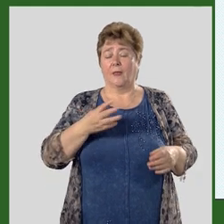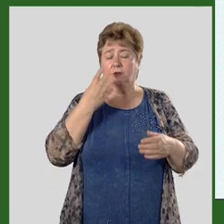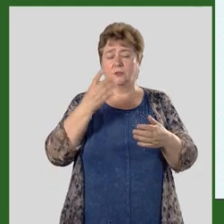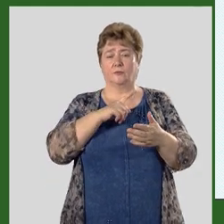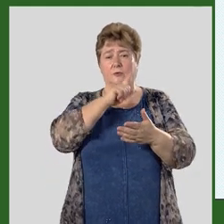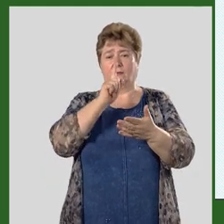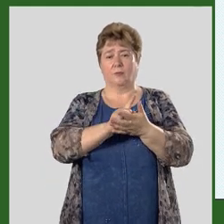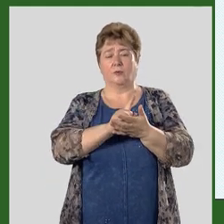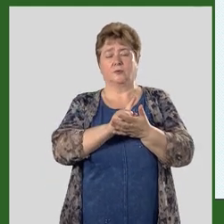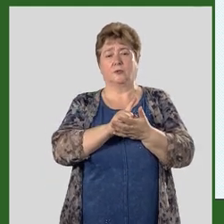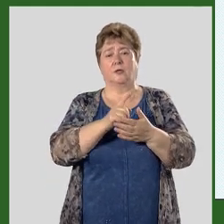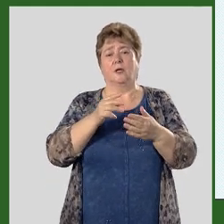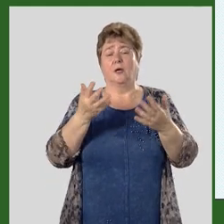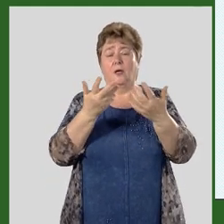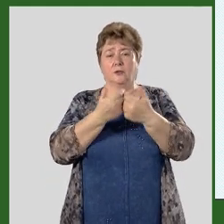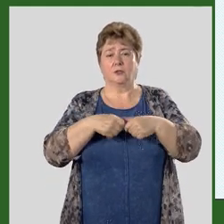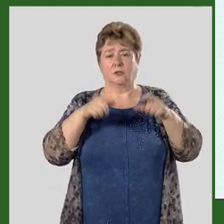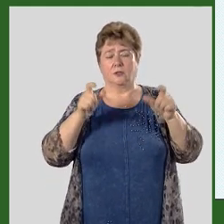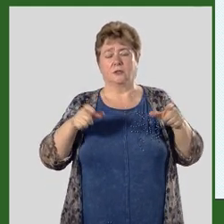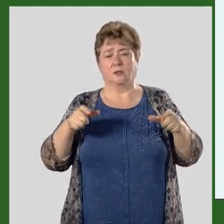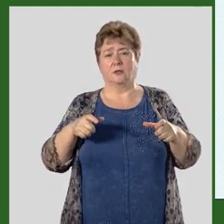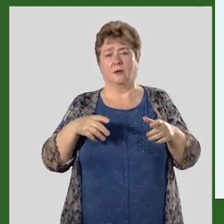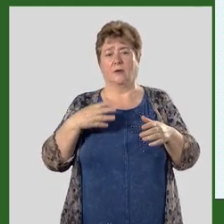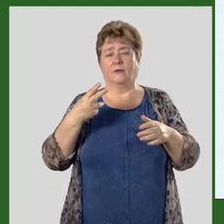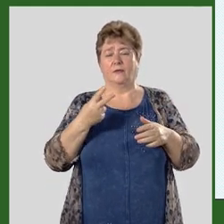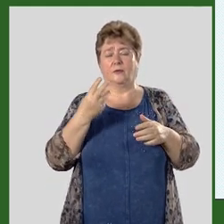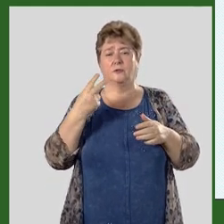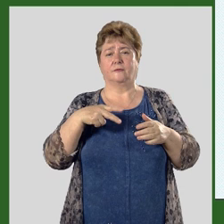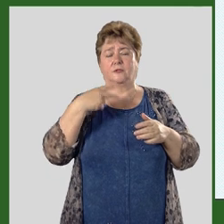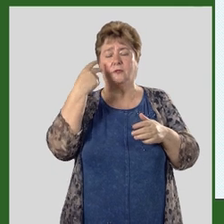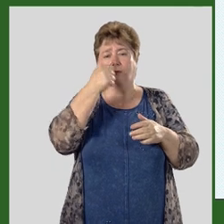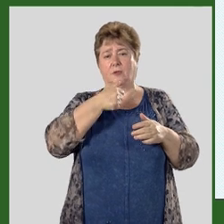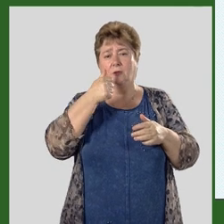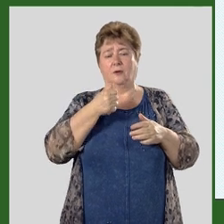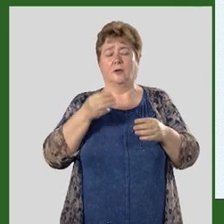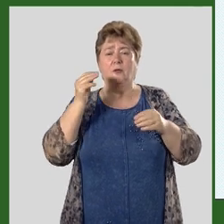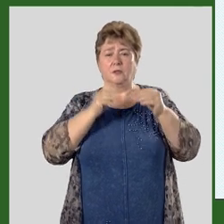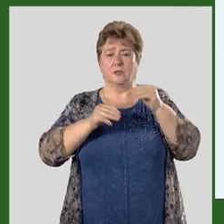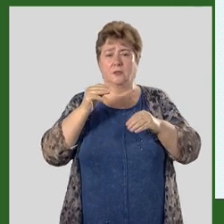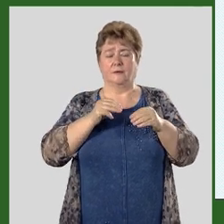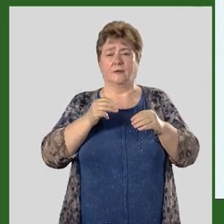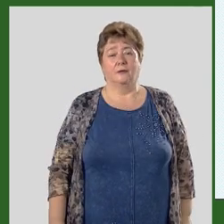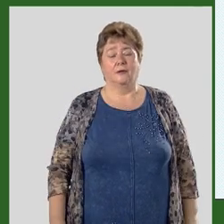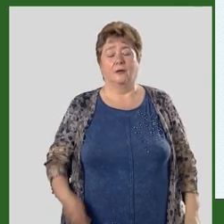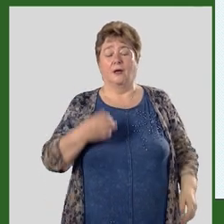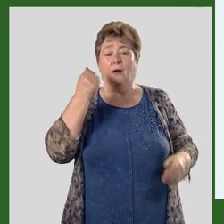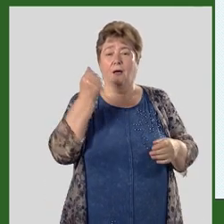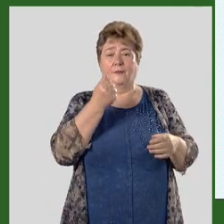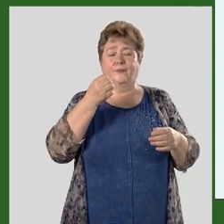Четвертый вопрос. Численность населения в 2020 году составила